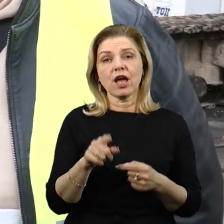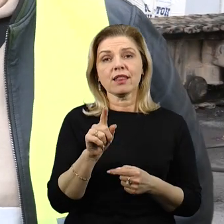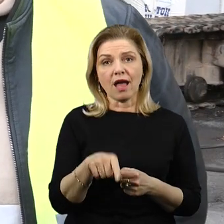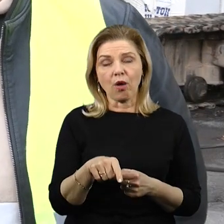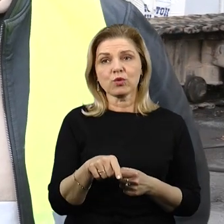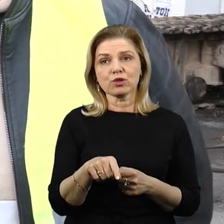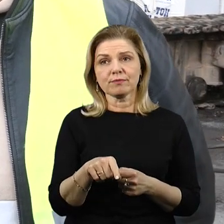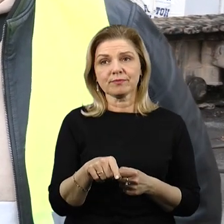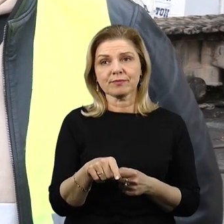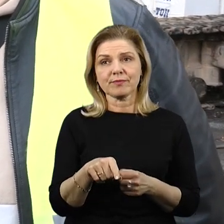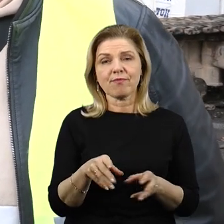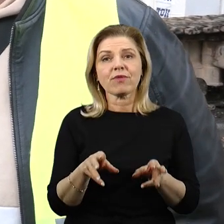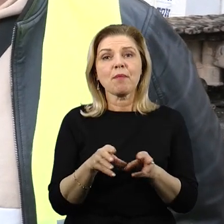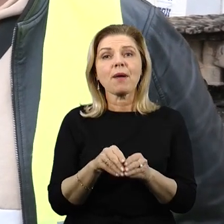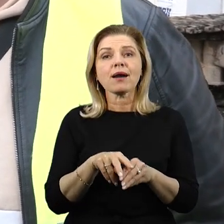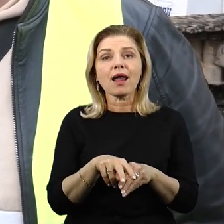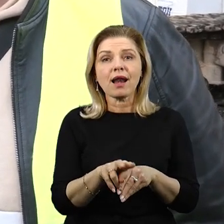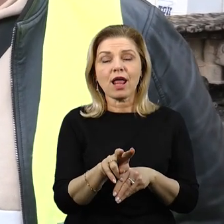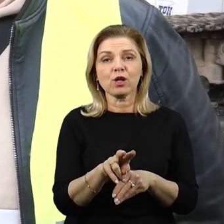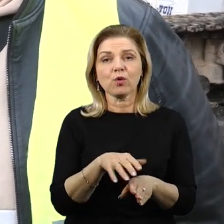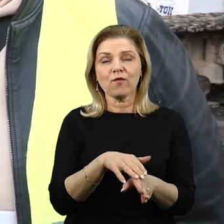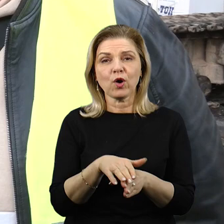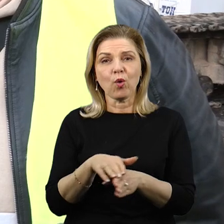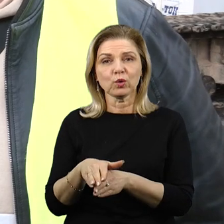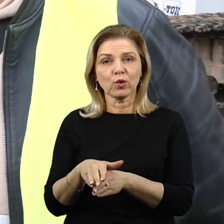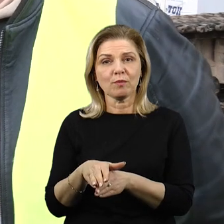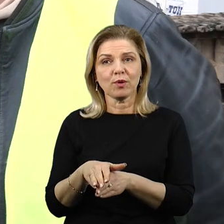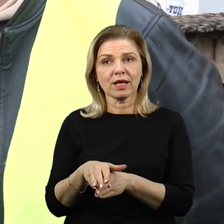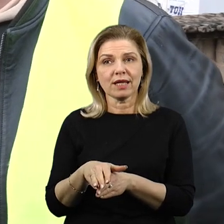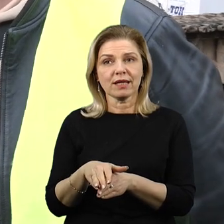паралельно ее виконуємо ее